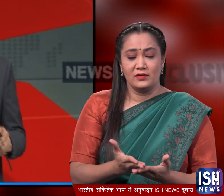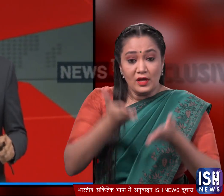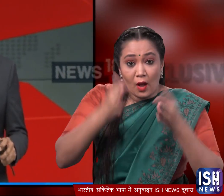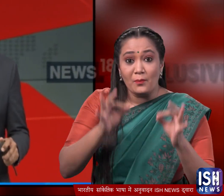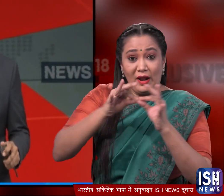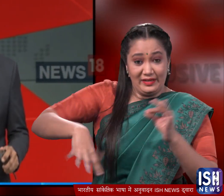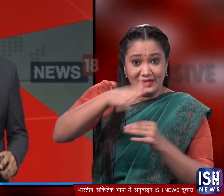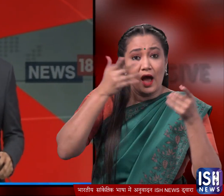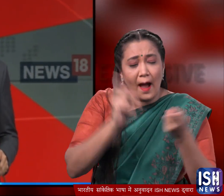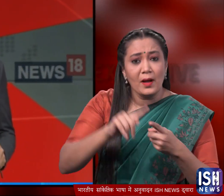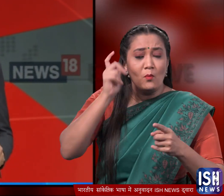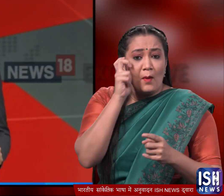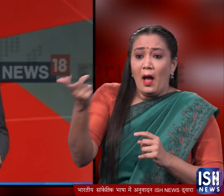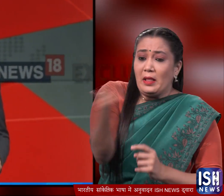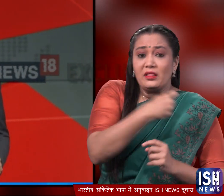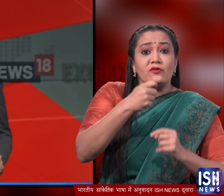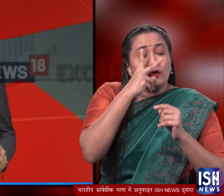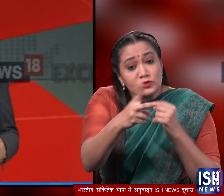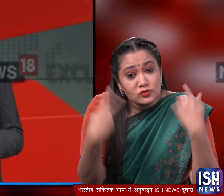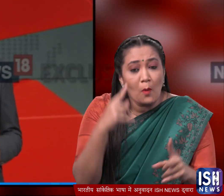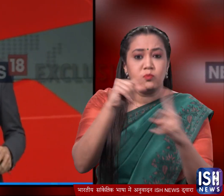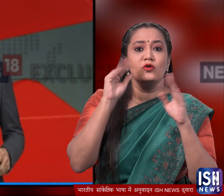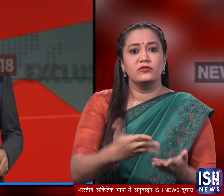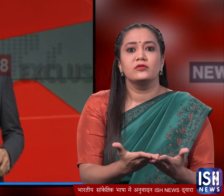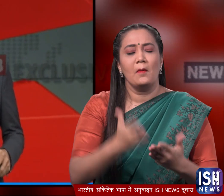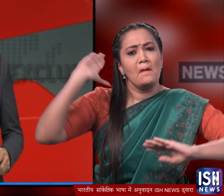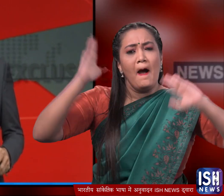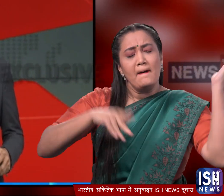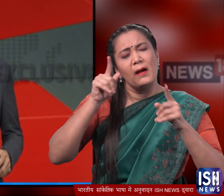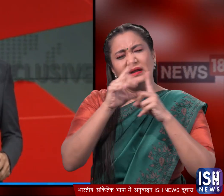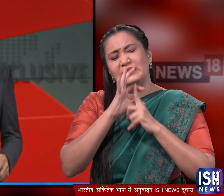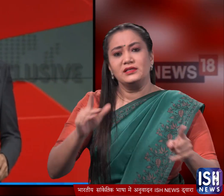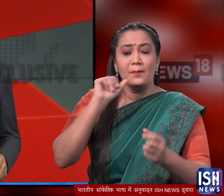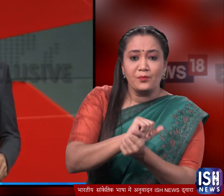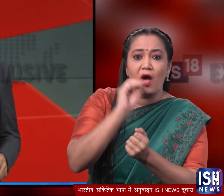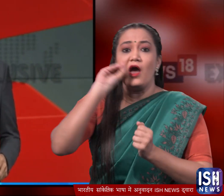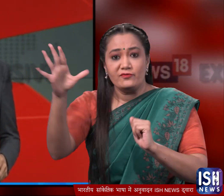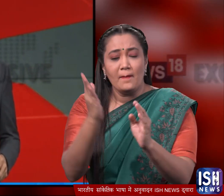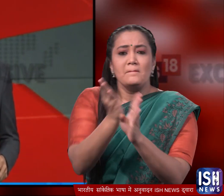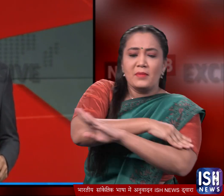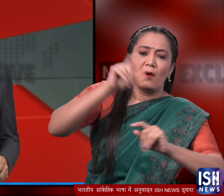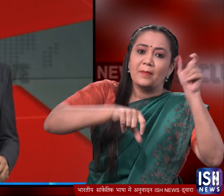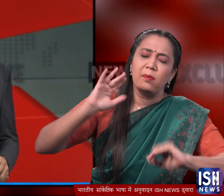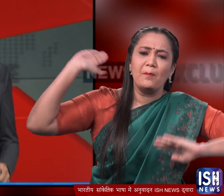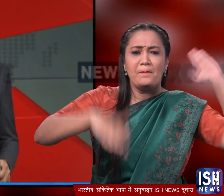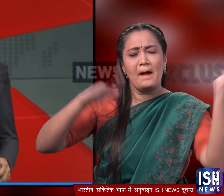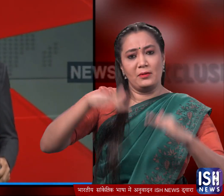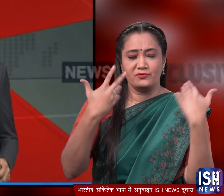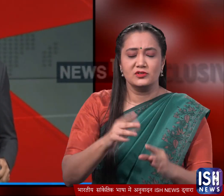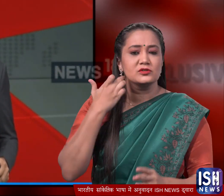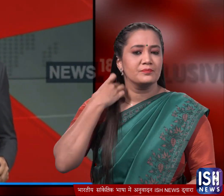जबकि बुलंदशहर में तो भीड़ ने मोबाइल छीनकर भाग रहे युवक को रंगे हाथ पकड़ा। इसलिए पुलिस को सूचना देने से पहले उसकी लोगों ने तबीयत